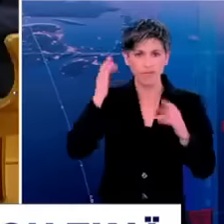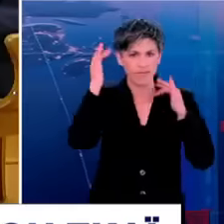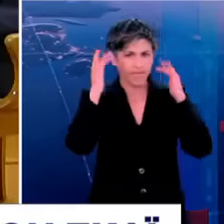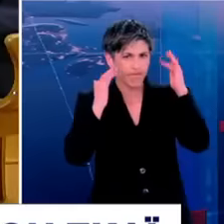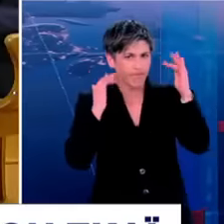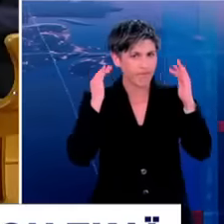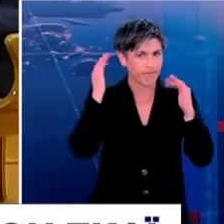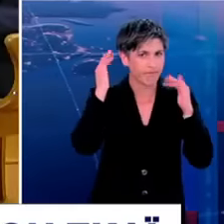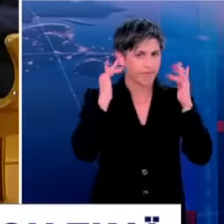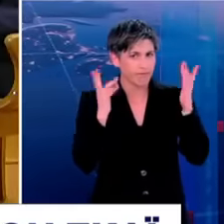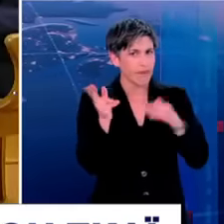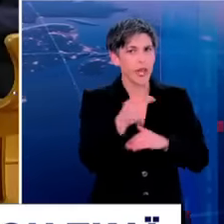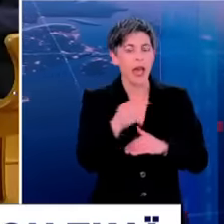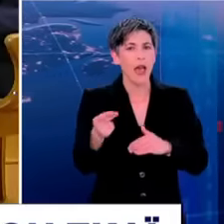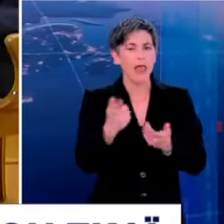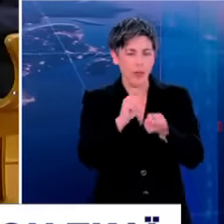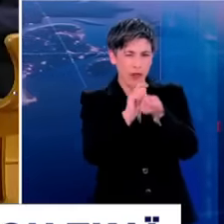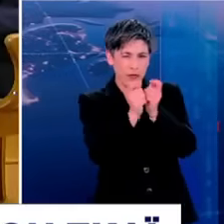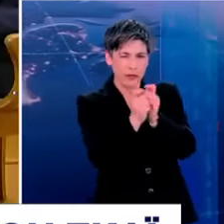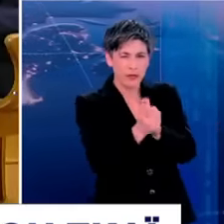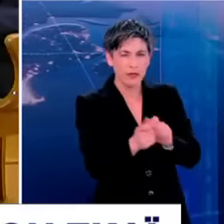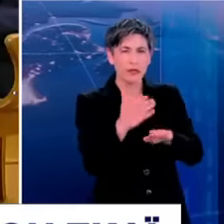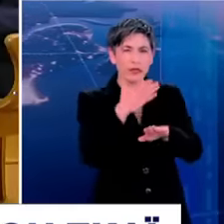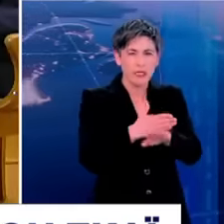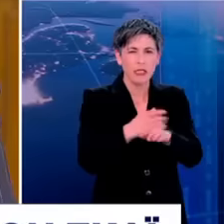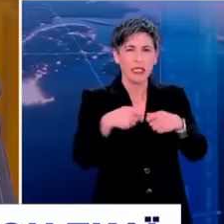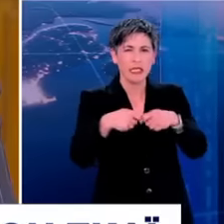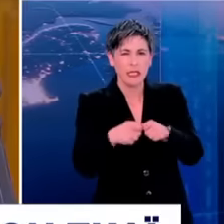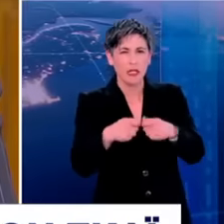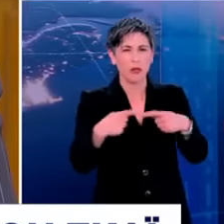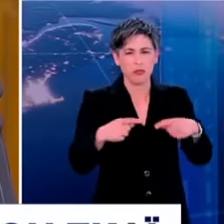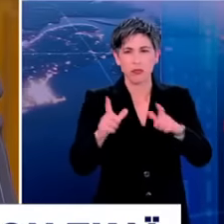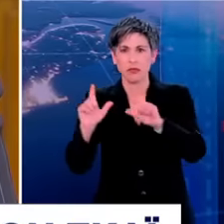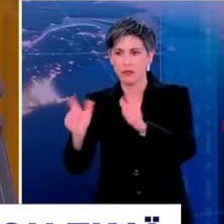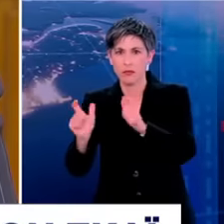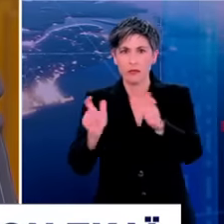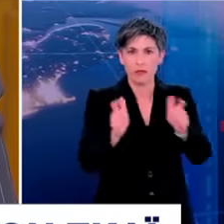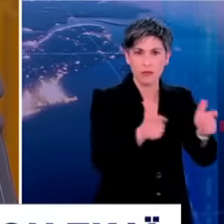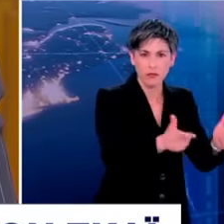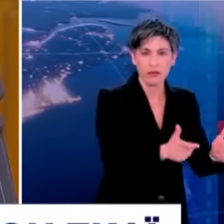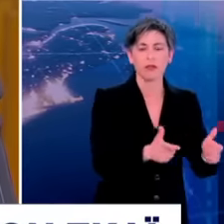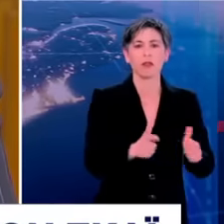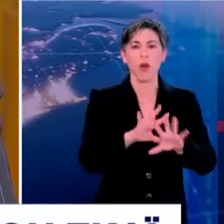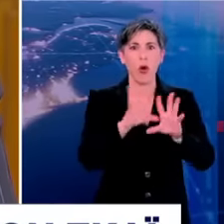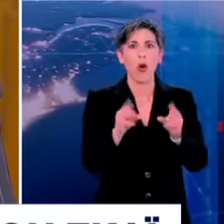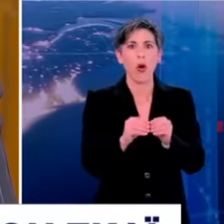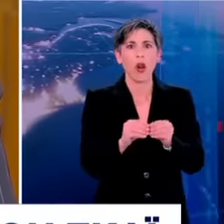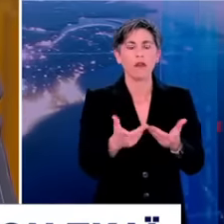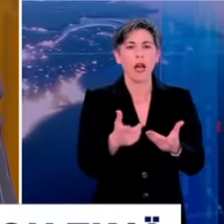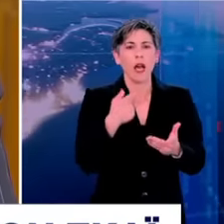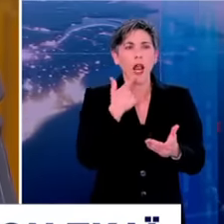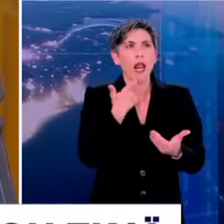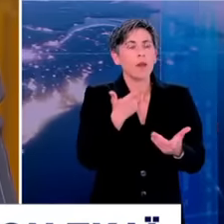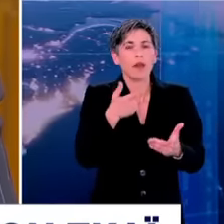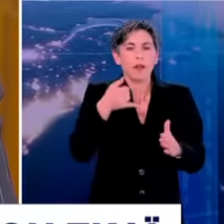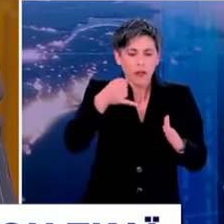την γιγαντιαία επιχείρηση και πληροφορηθήκαμε αυτές τις δεκάδες συλλήψεις, είναι πόσο βαθιά θα πάει,